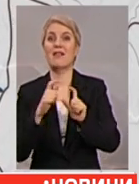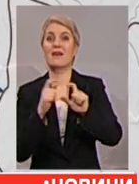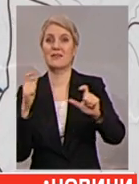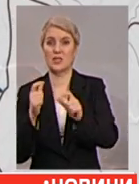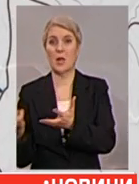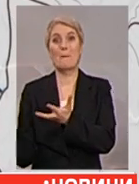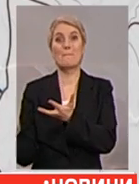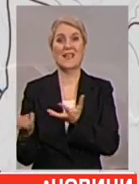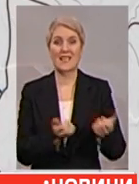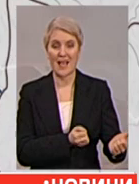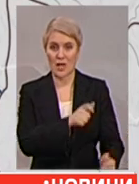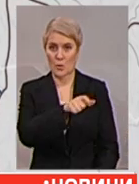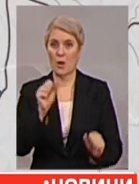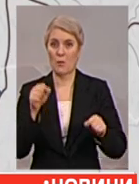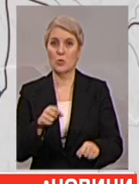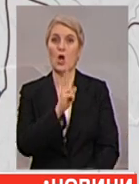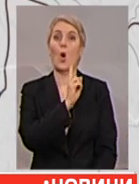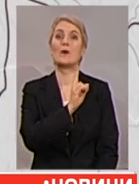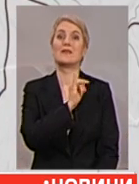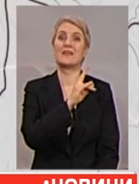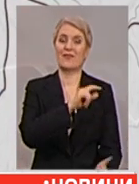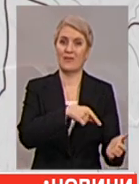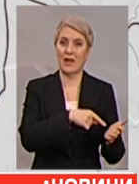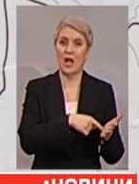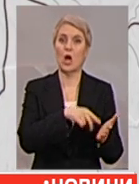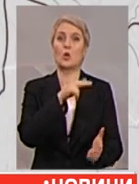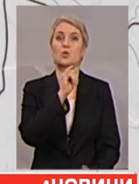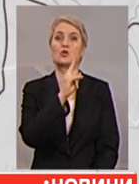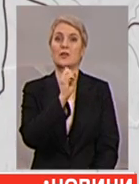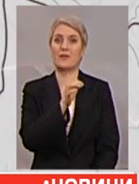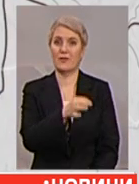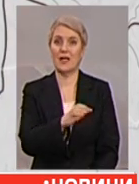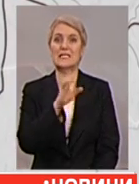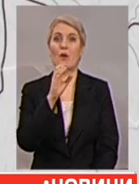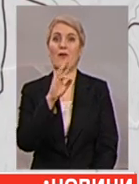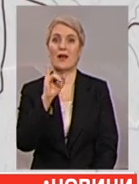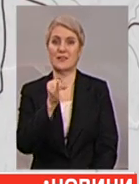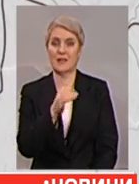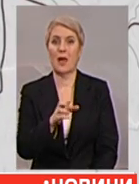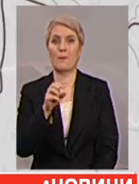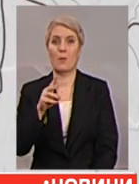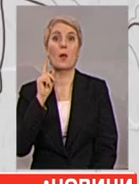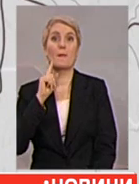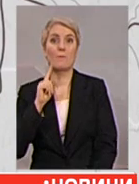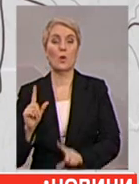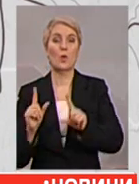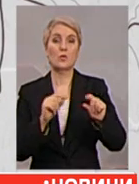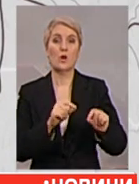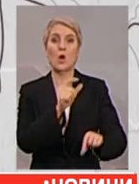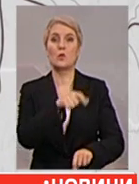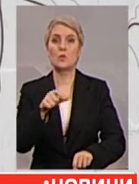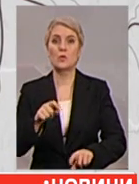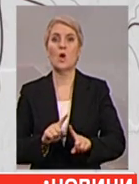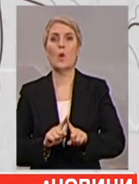10 міст, зокрема Костянтинівка, Дружківка, Слов'янський, Бахмут. Поки що з Авдіївки вивозять людей з особливими потребами. Тяжкохворих